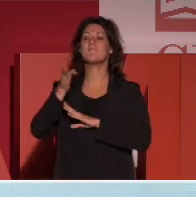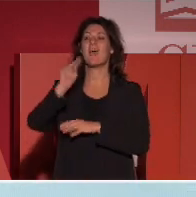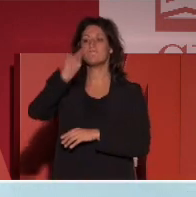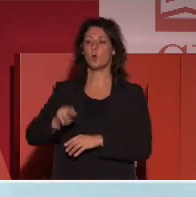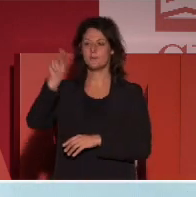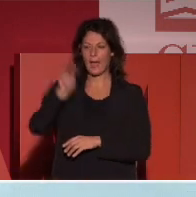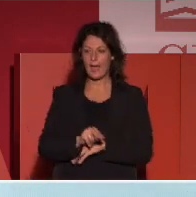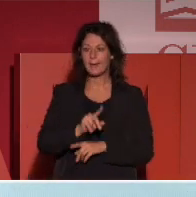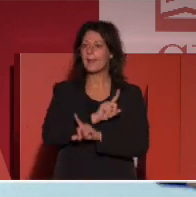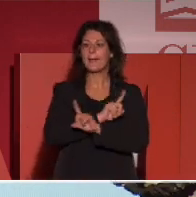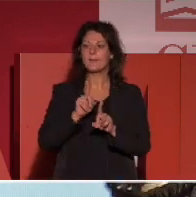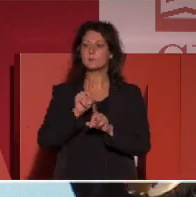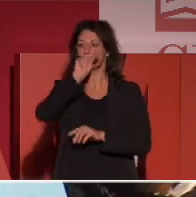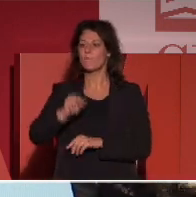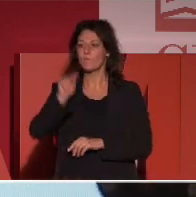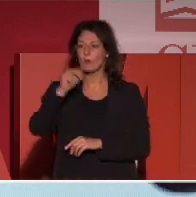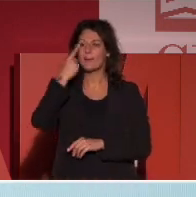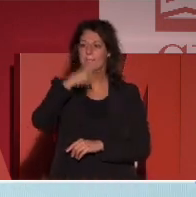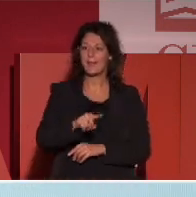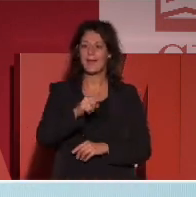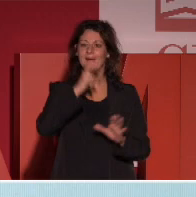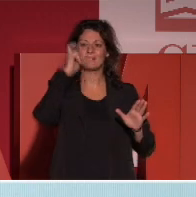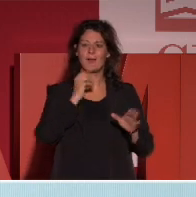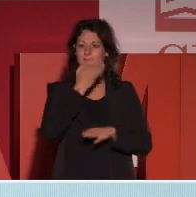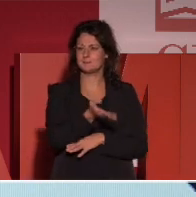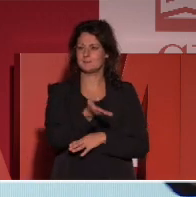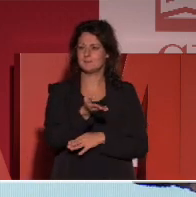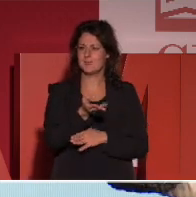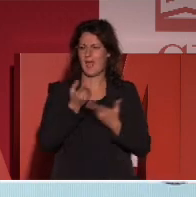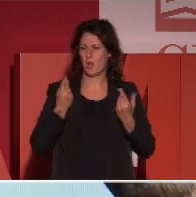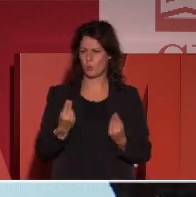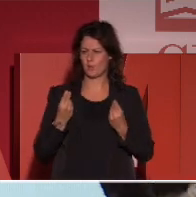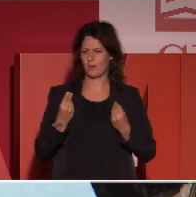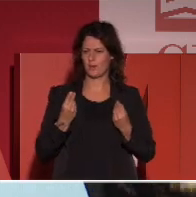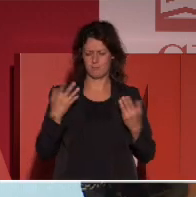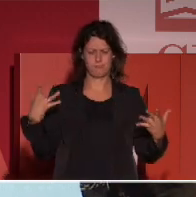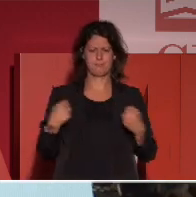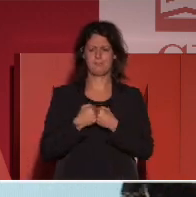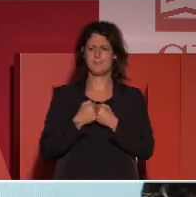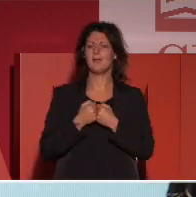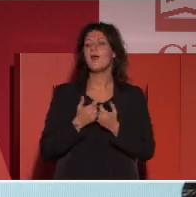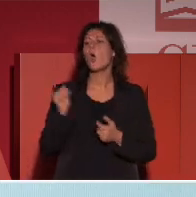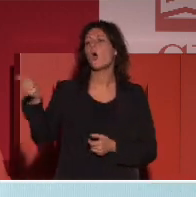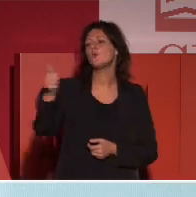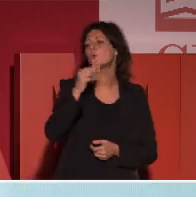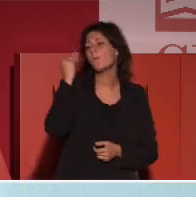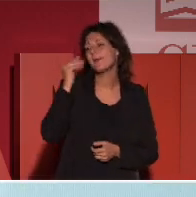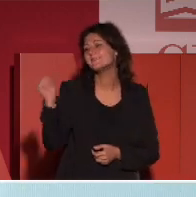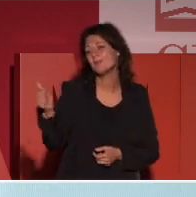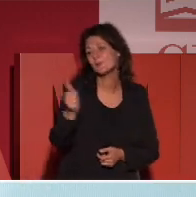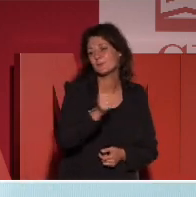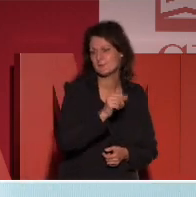però nel resto dell'europa si da noi no ecco il futuro quindi uno pensa al proprio futuro bene in italia il budget